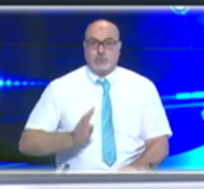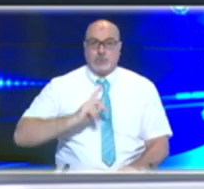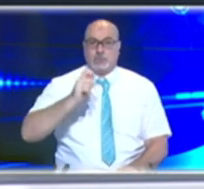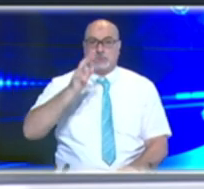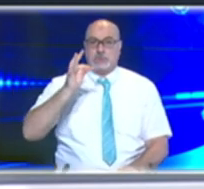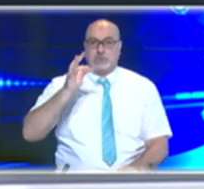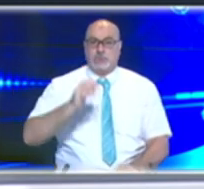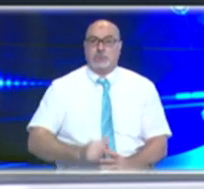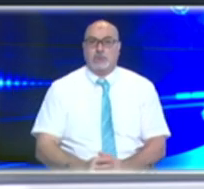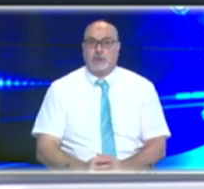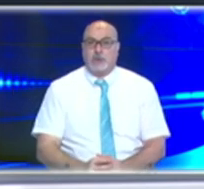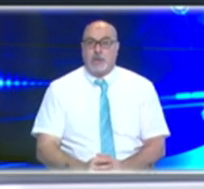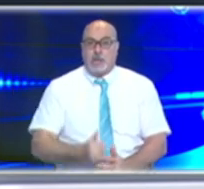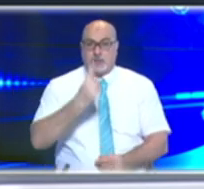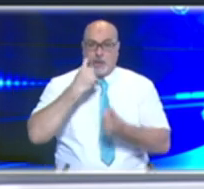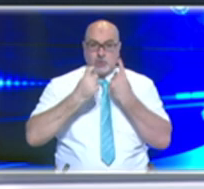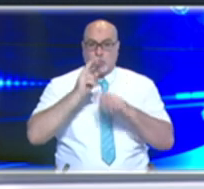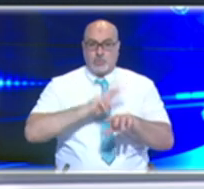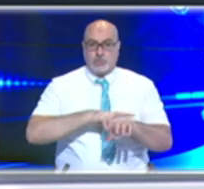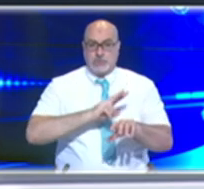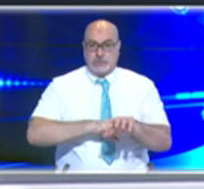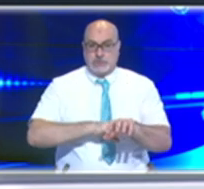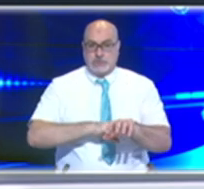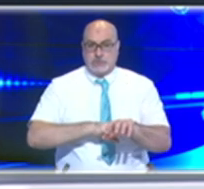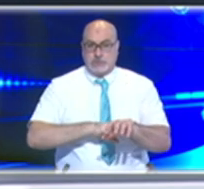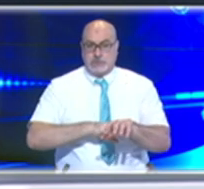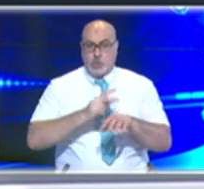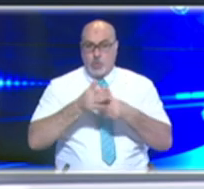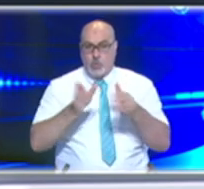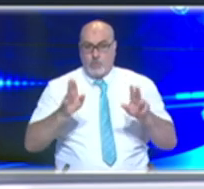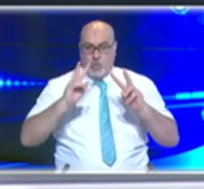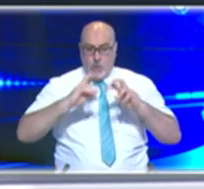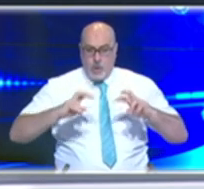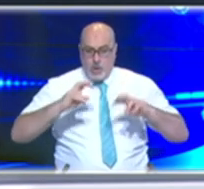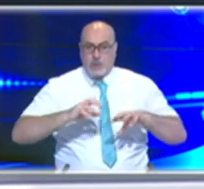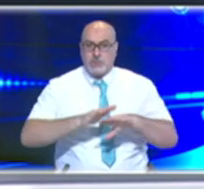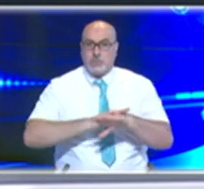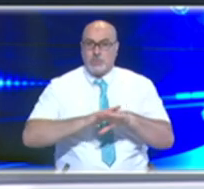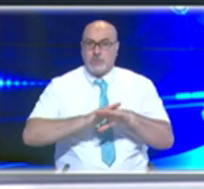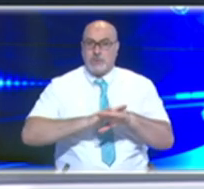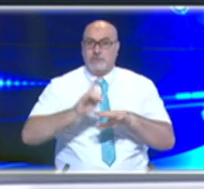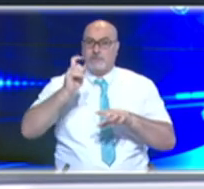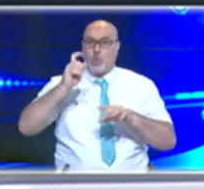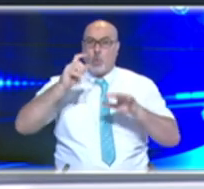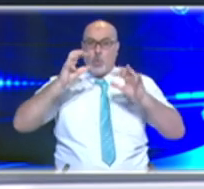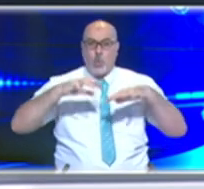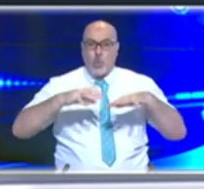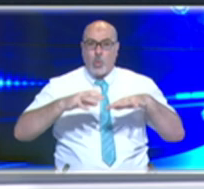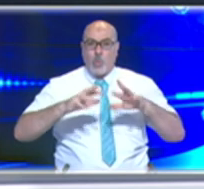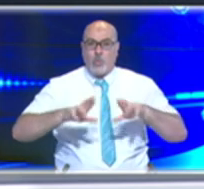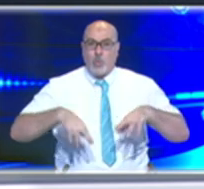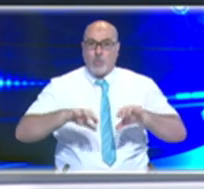السيد عبد المجيد تبون، باشرت المديرية العامة للأمن الوطني تحقيقا حول الفيضانات التي